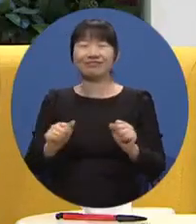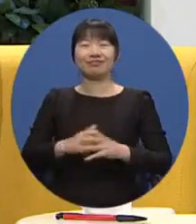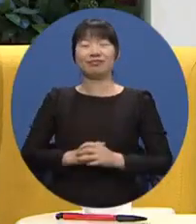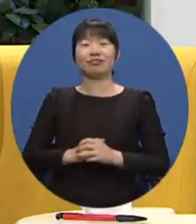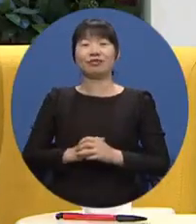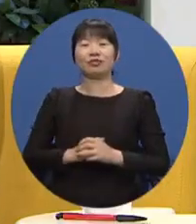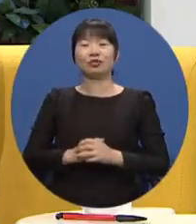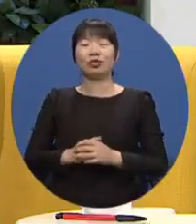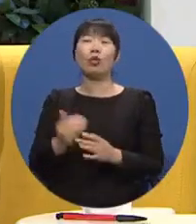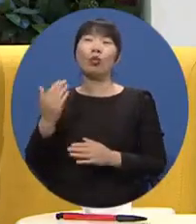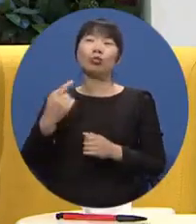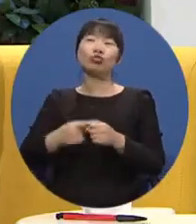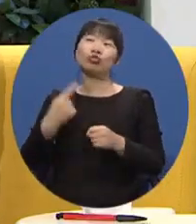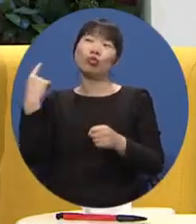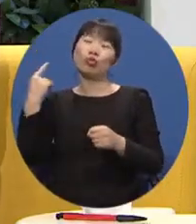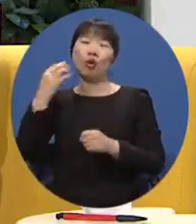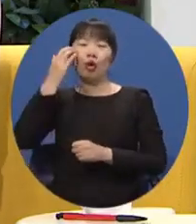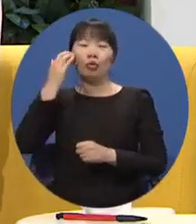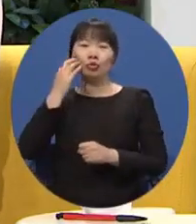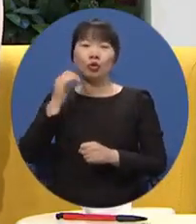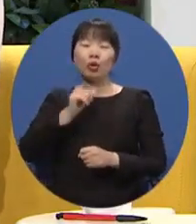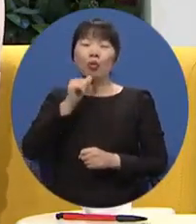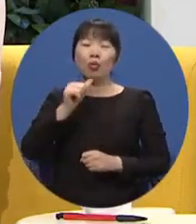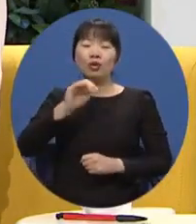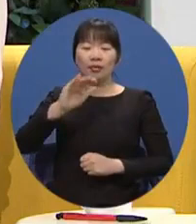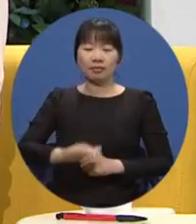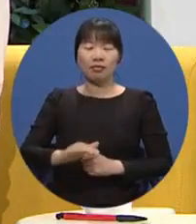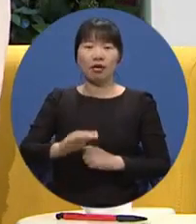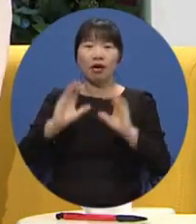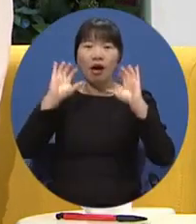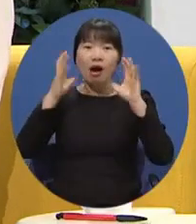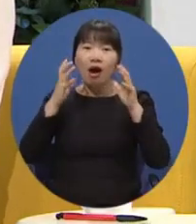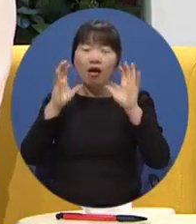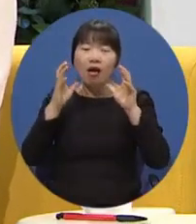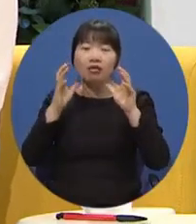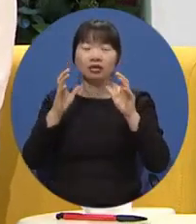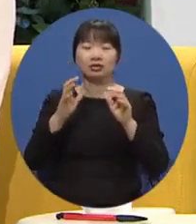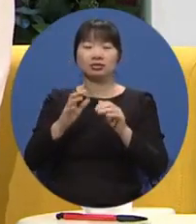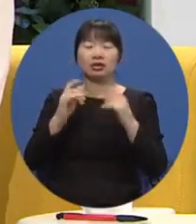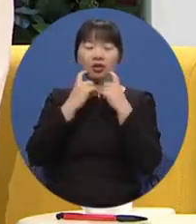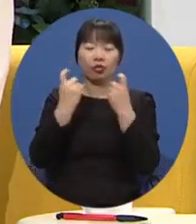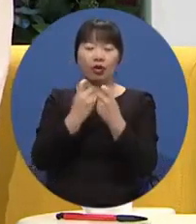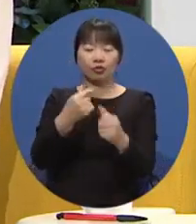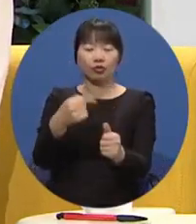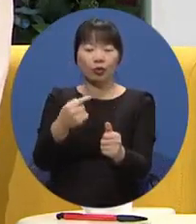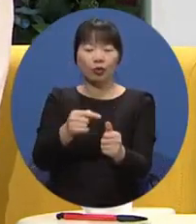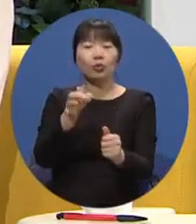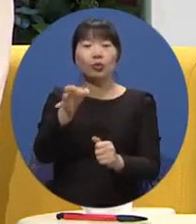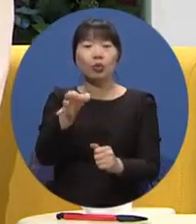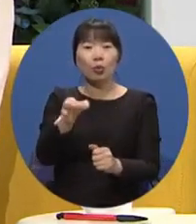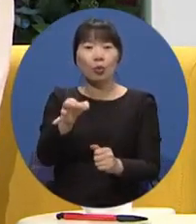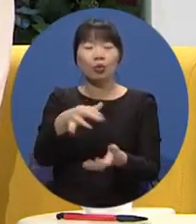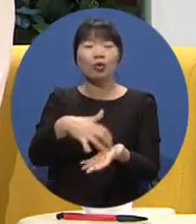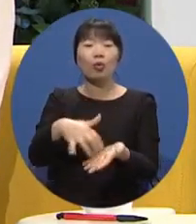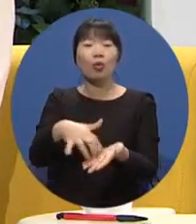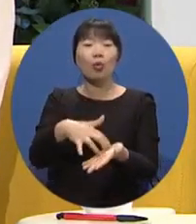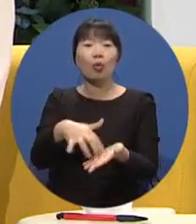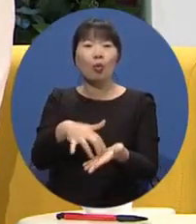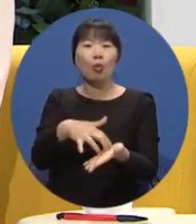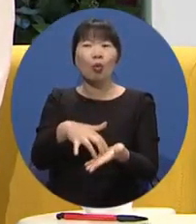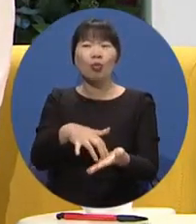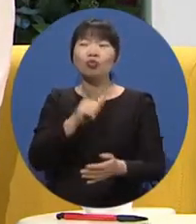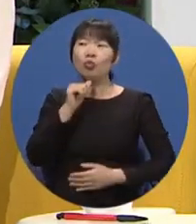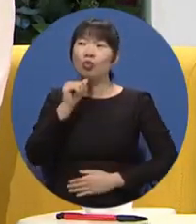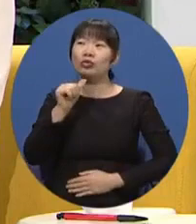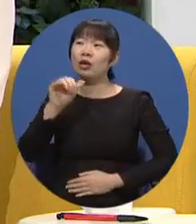민호 씨, 지난해 네. 우리나라 5세 미만 아이들의 사교육비 비용이 어느 정도인지 5세